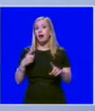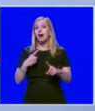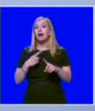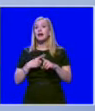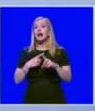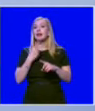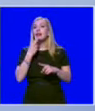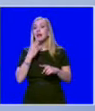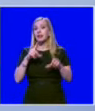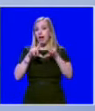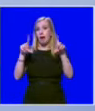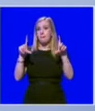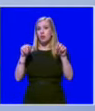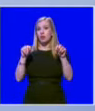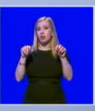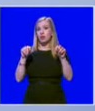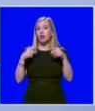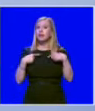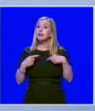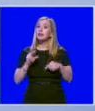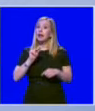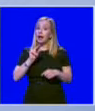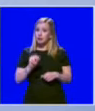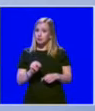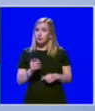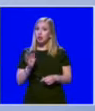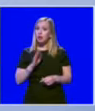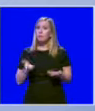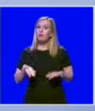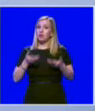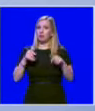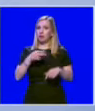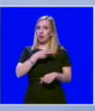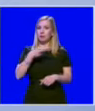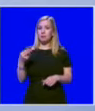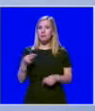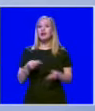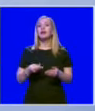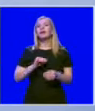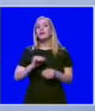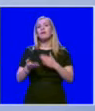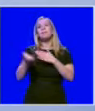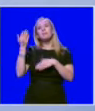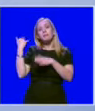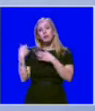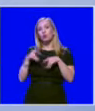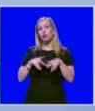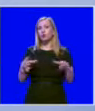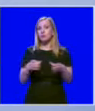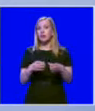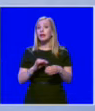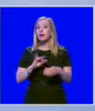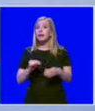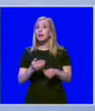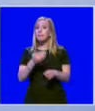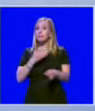е една тема, която ние сме заявили, че ще е повдигнем и в миналото Народно събрание, и на